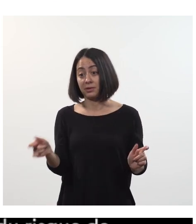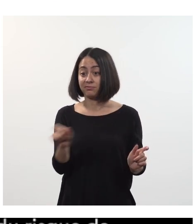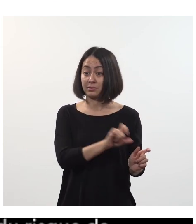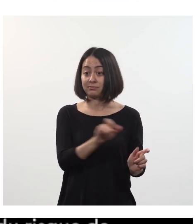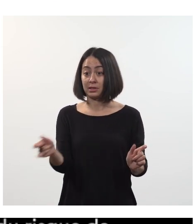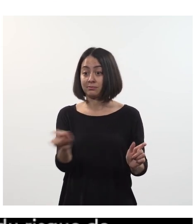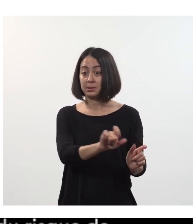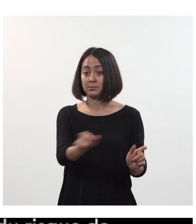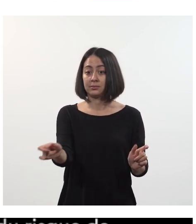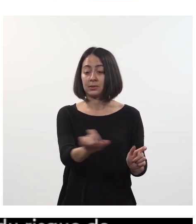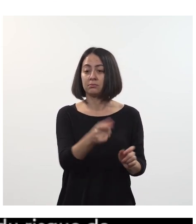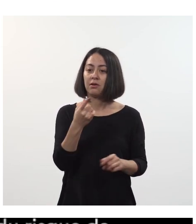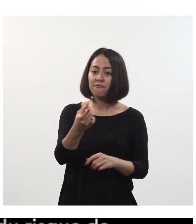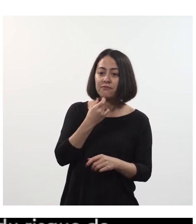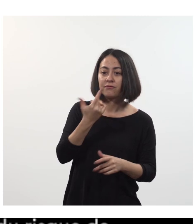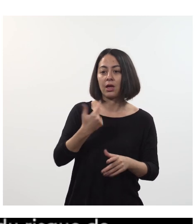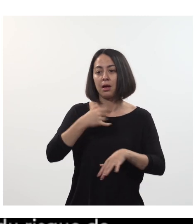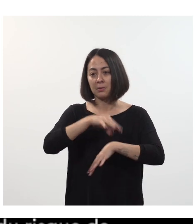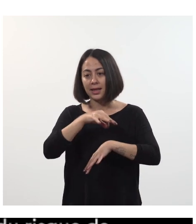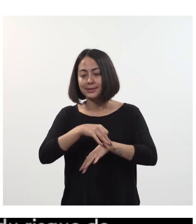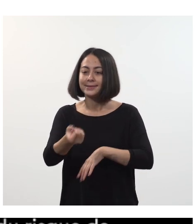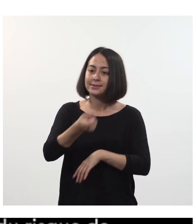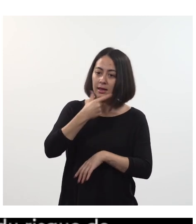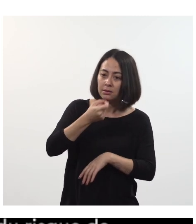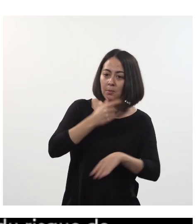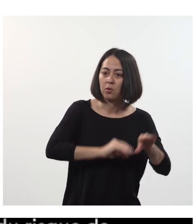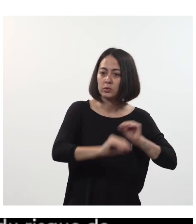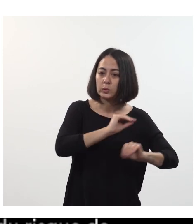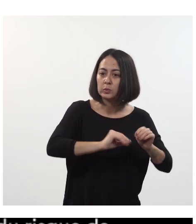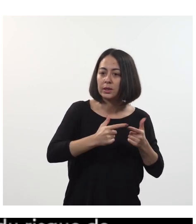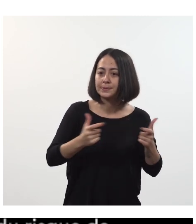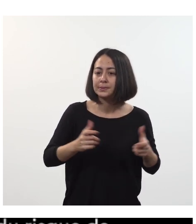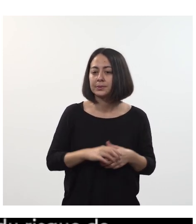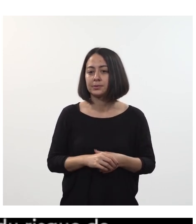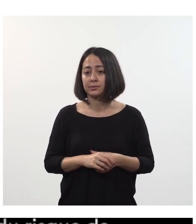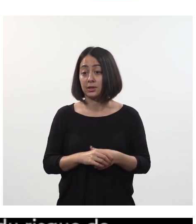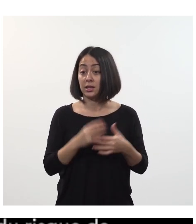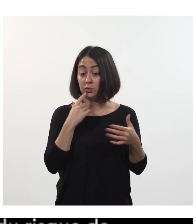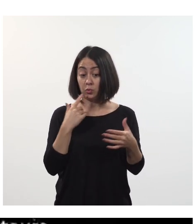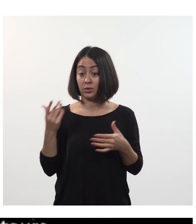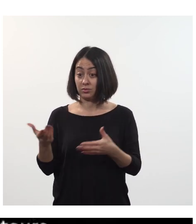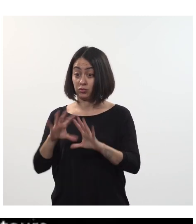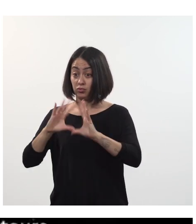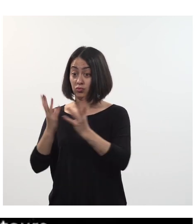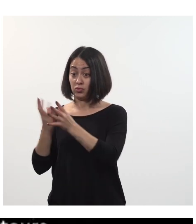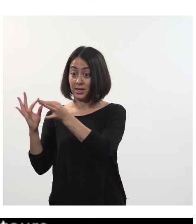traitements, les troubles nutritionnels, tous ces autres facteurs, et qui, eux, bien sûr, hein, associés au handicap, vont avoir